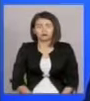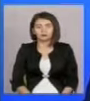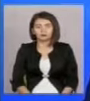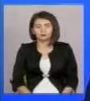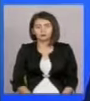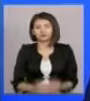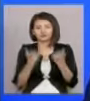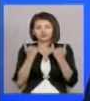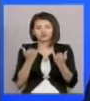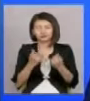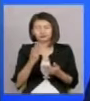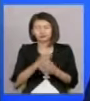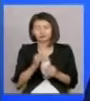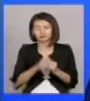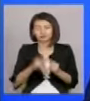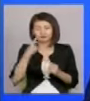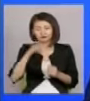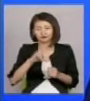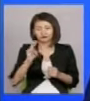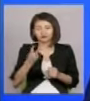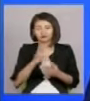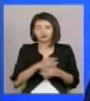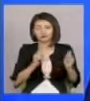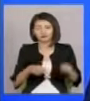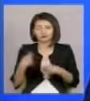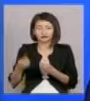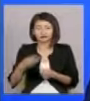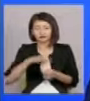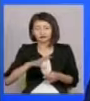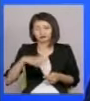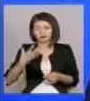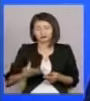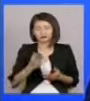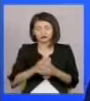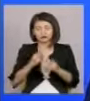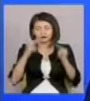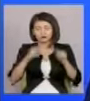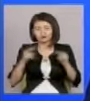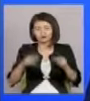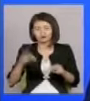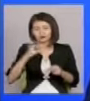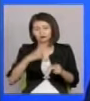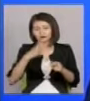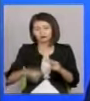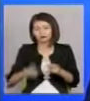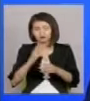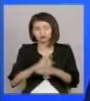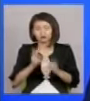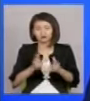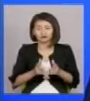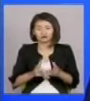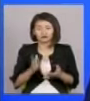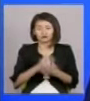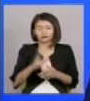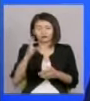Сегодня в суде номер 2 города Павлодар вынесен оправдательный приговор бывшему следователю, обвинявшемуся в утере вещественных доказательств. На судебном